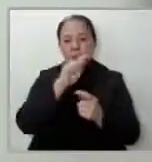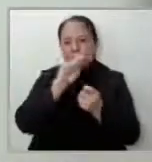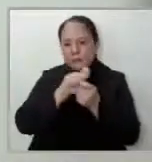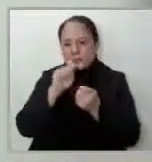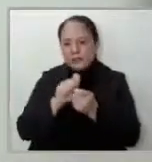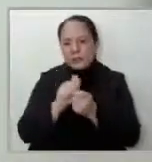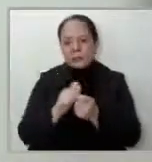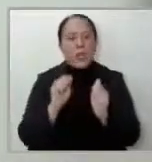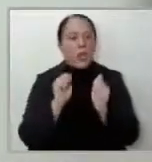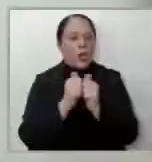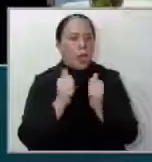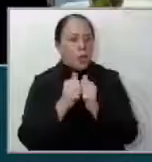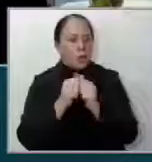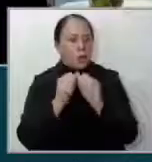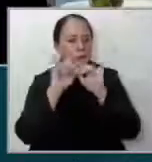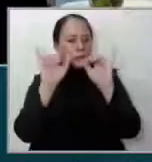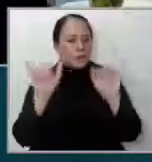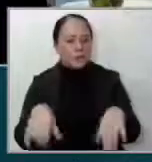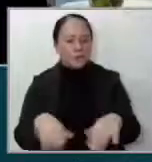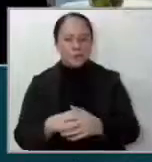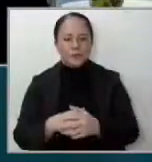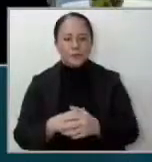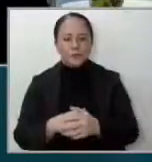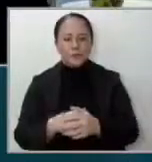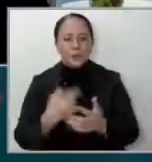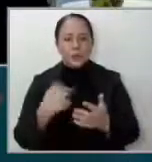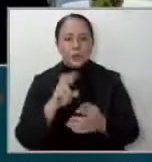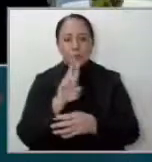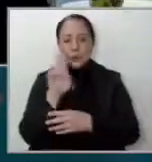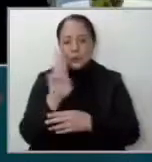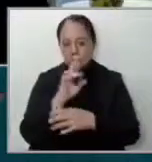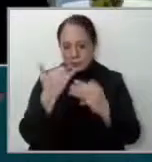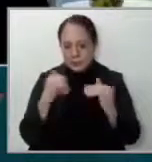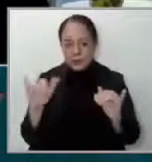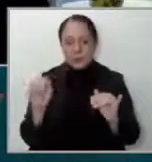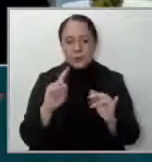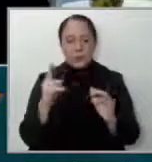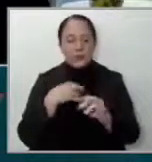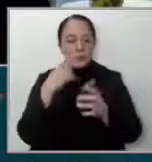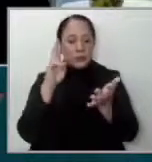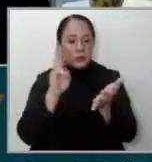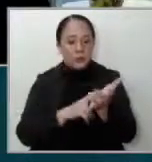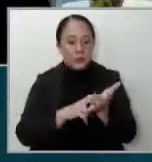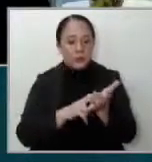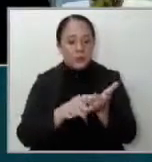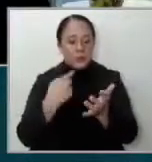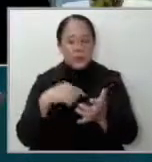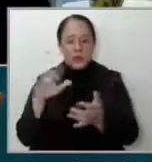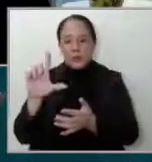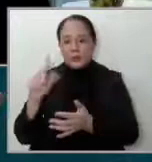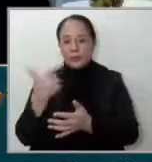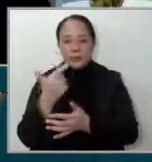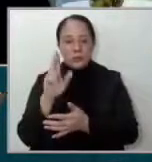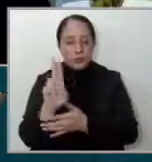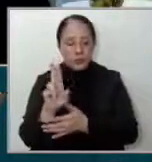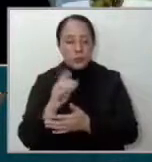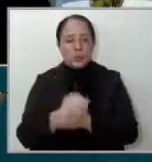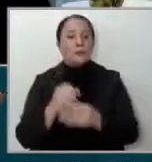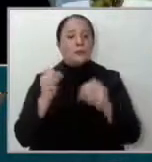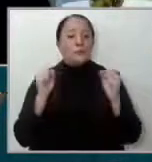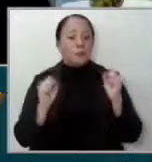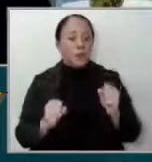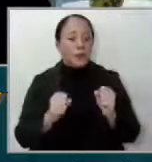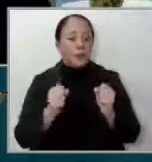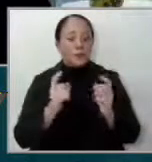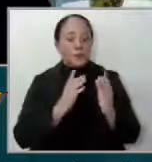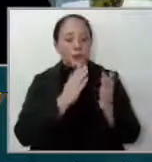ang magiging sistema rito. We utilize pa din yung mga registration ng ating mga local government units. Pwede silang pumunta